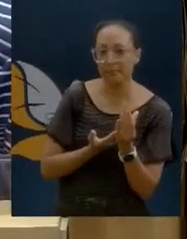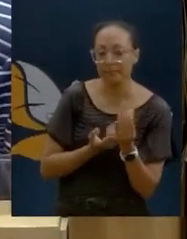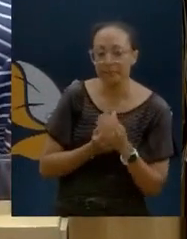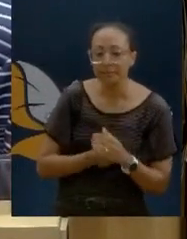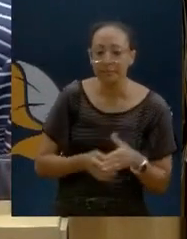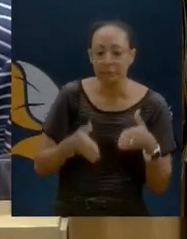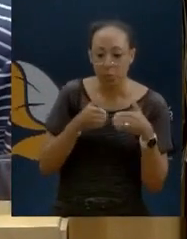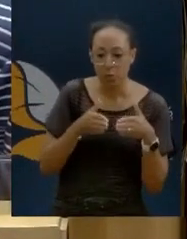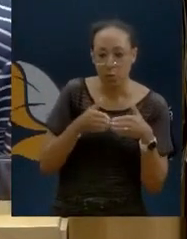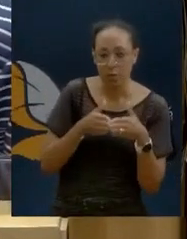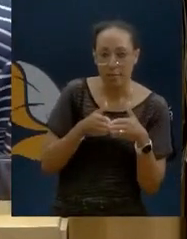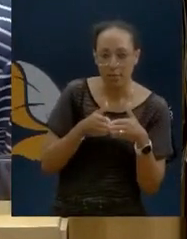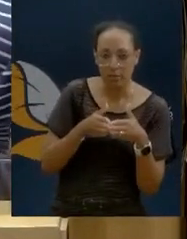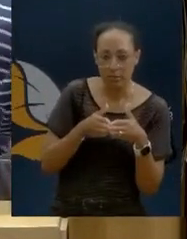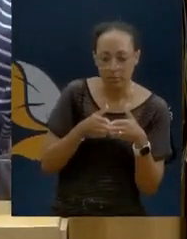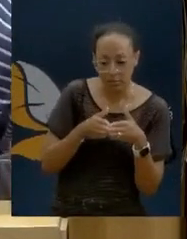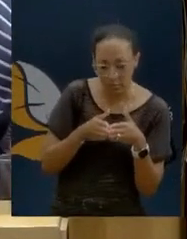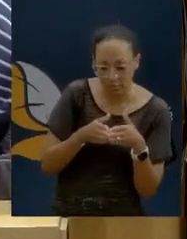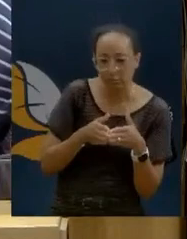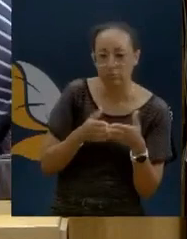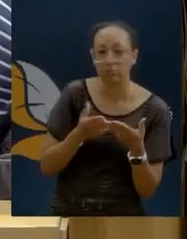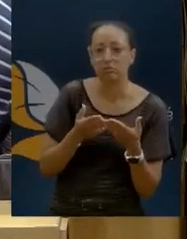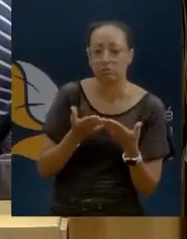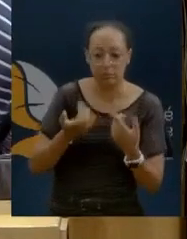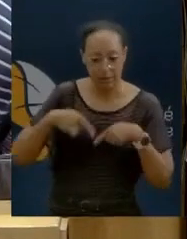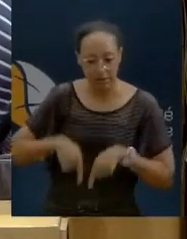demande à un opérateur qui est une agence d'État,